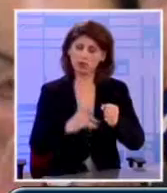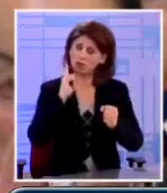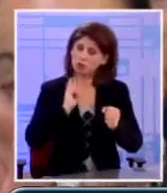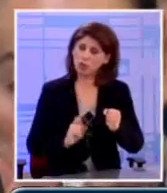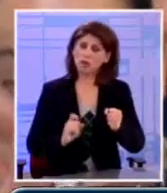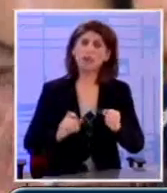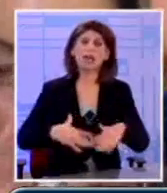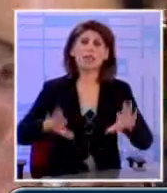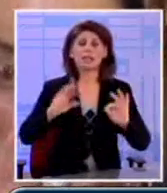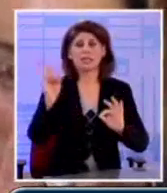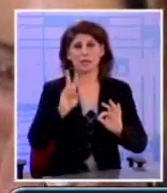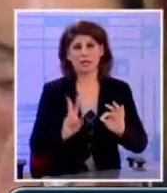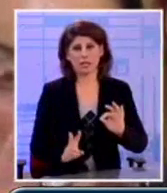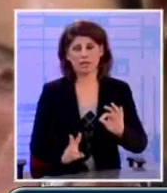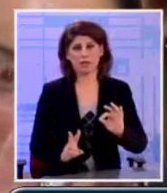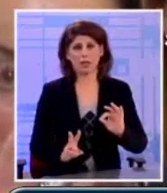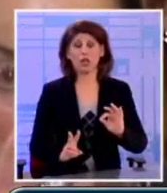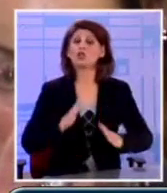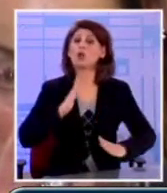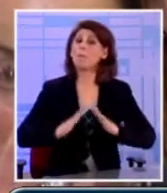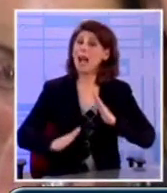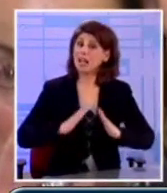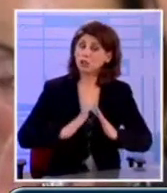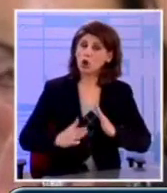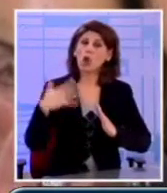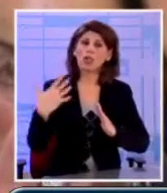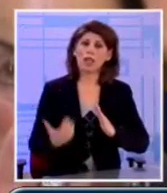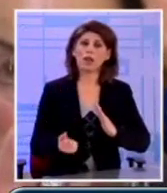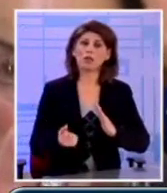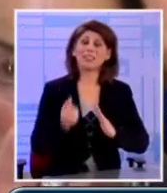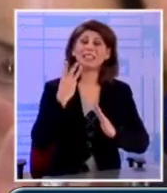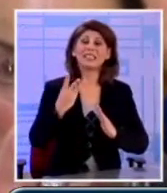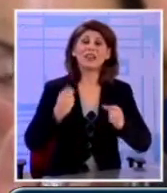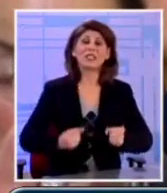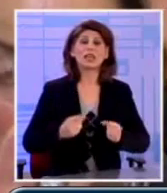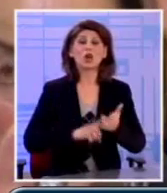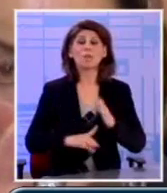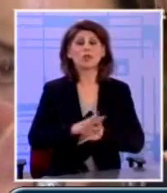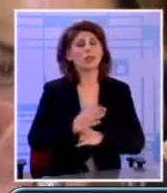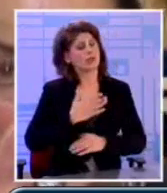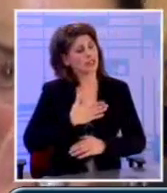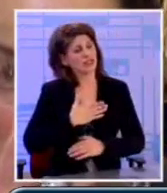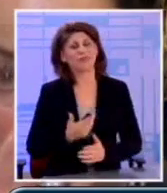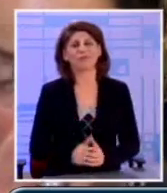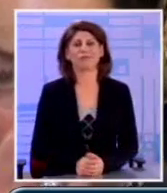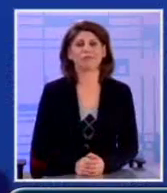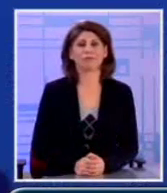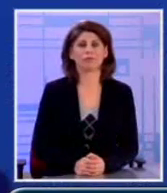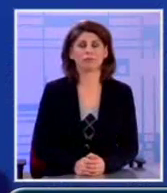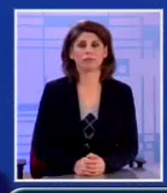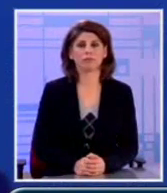ξεκινήσει την Παρασκευή. Μέσα στο Μάρτιο θα έχουμε τα τρία βασικά νομοσχέδια? Ευχαριστώ.